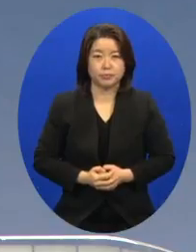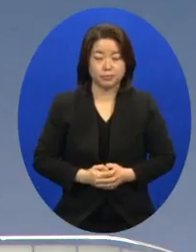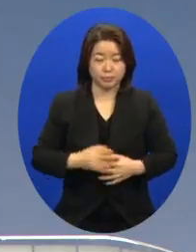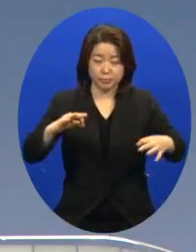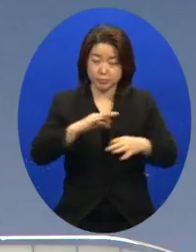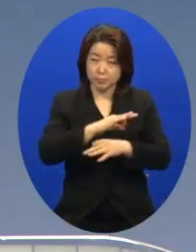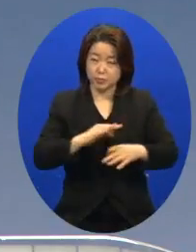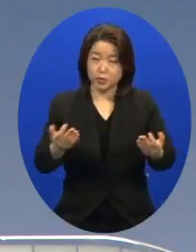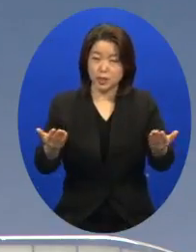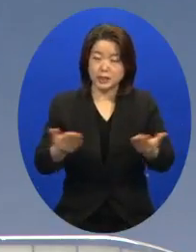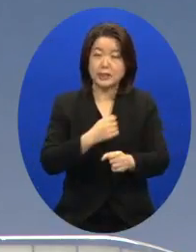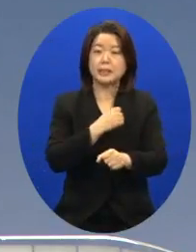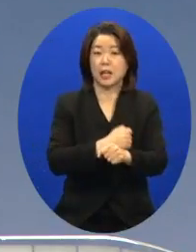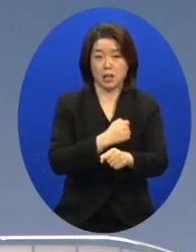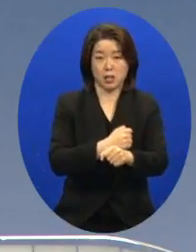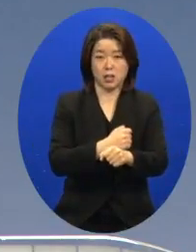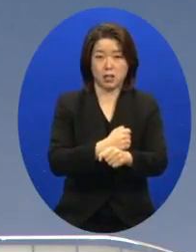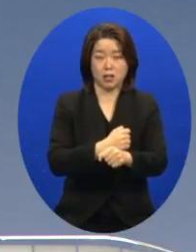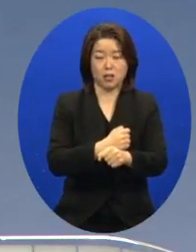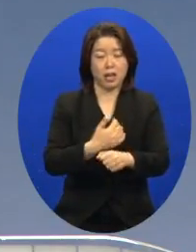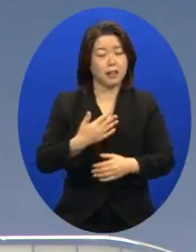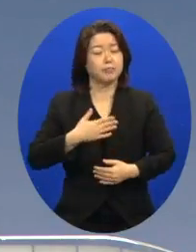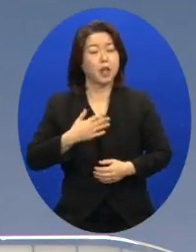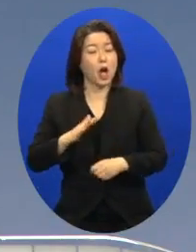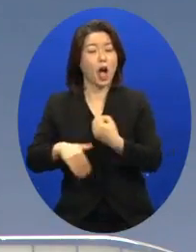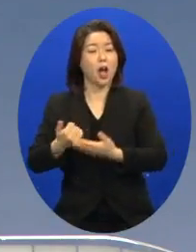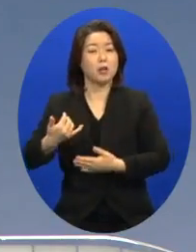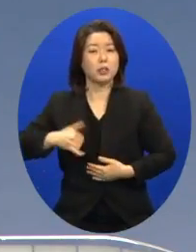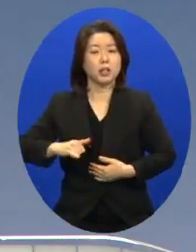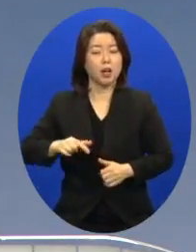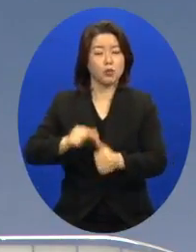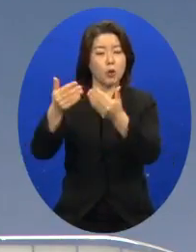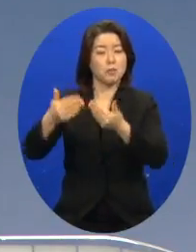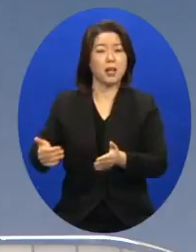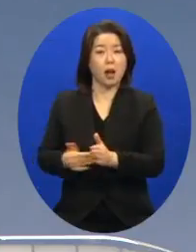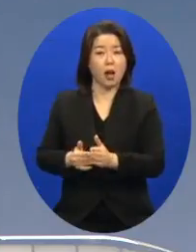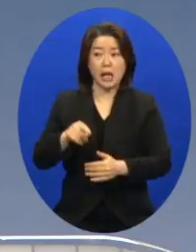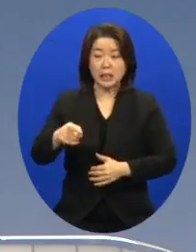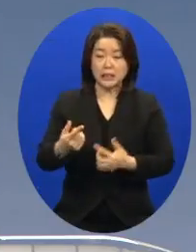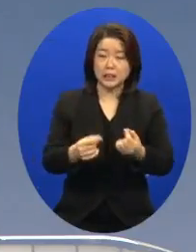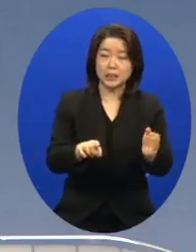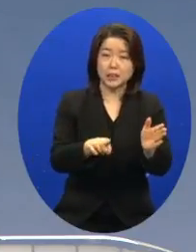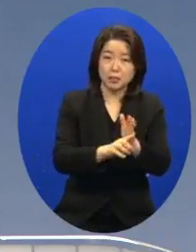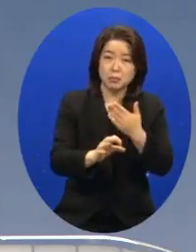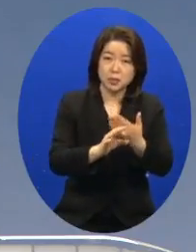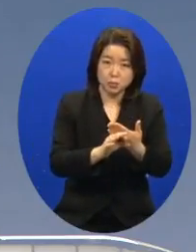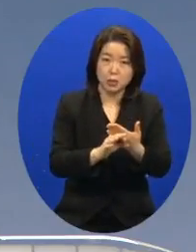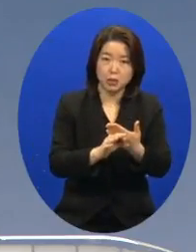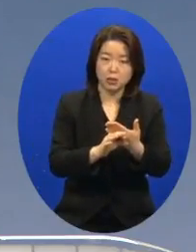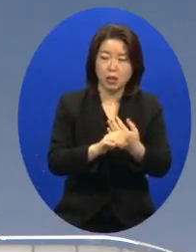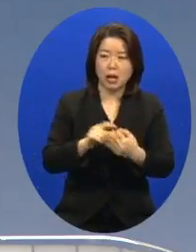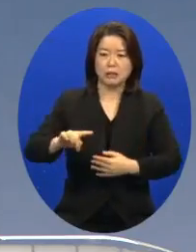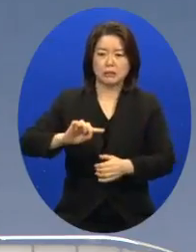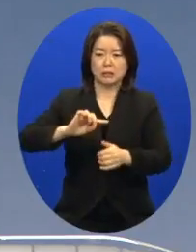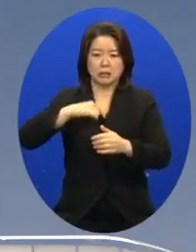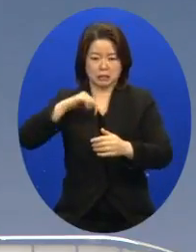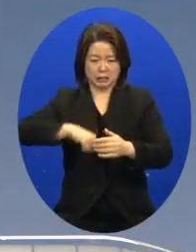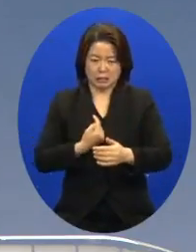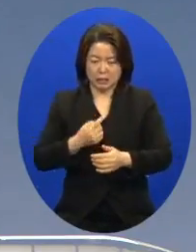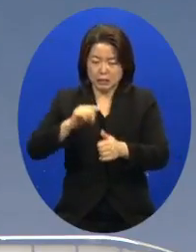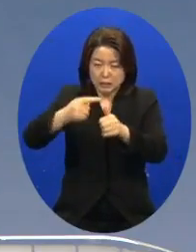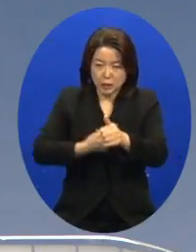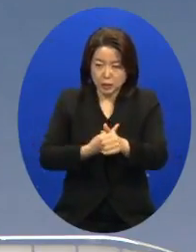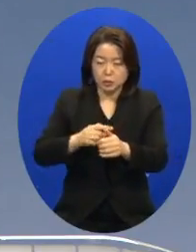불의한 일을 하면서도 나는 하나님의 자녀 다 구원 받았다 그렇게 믿으면 그것은 스스로를 속이고 있는